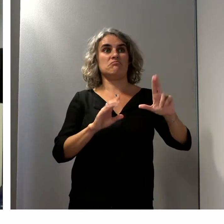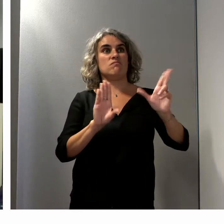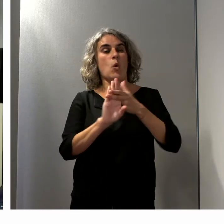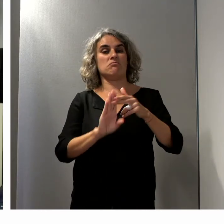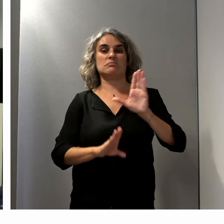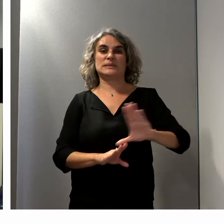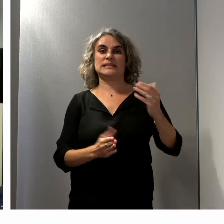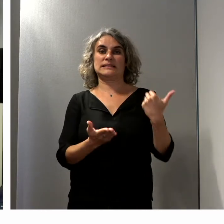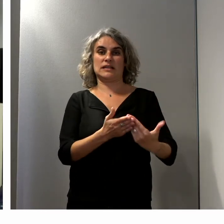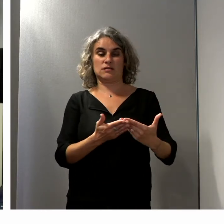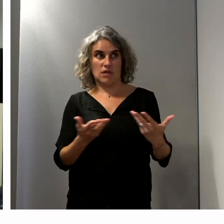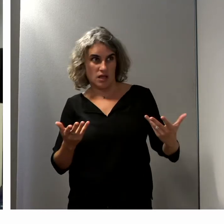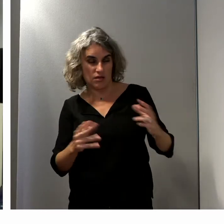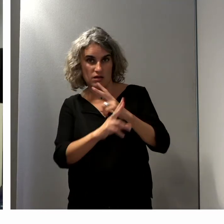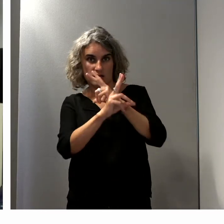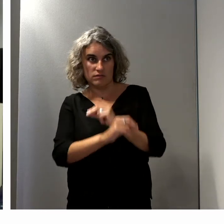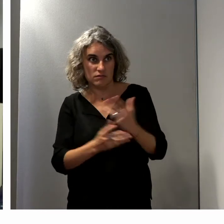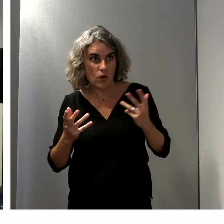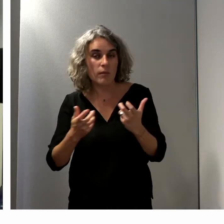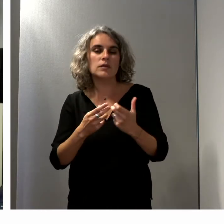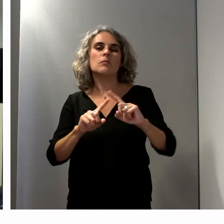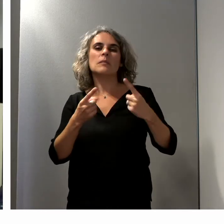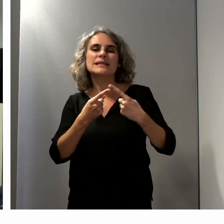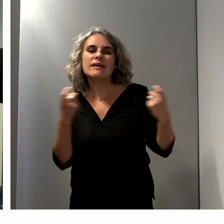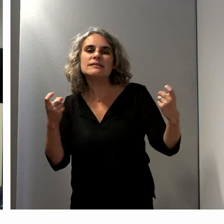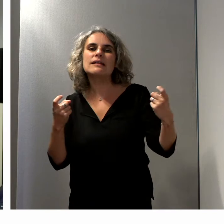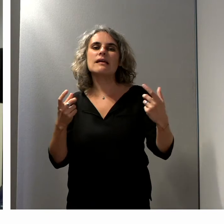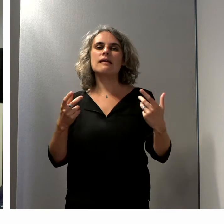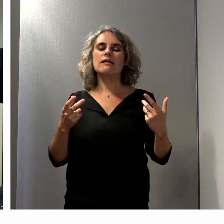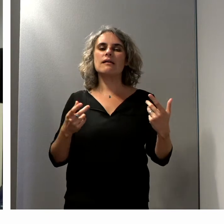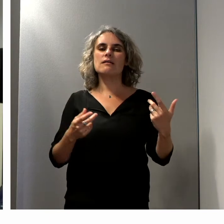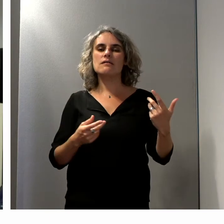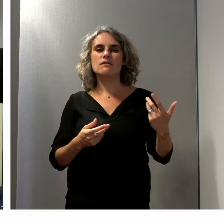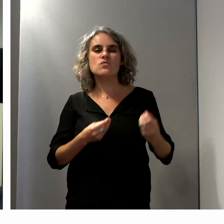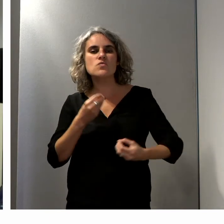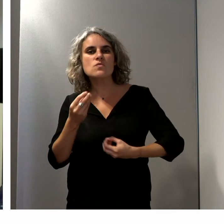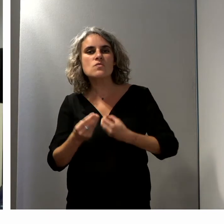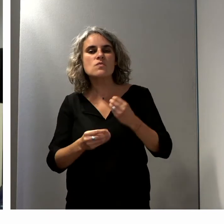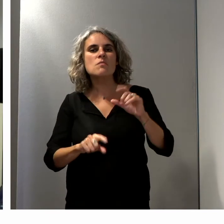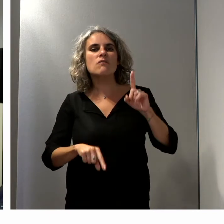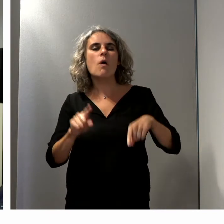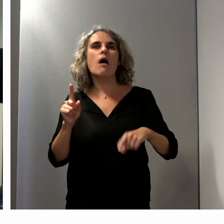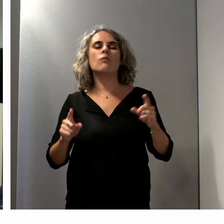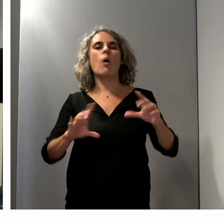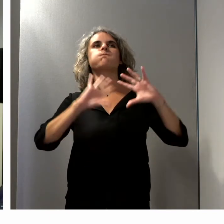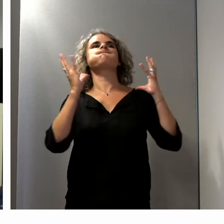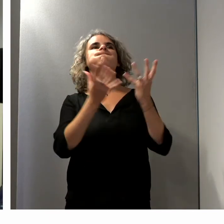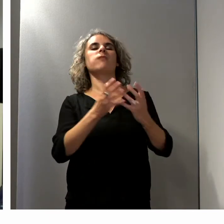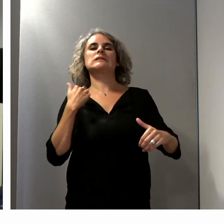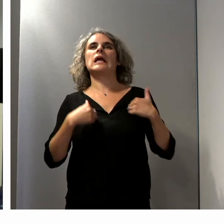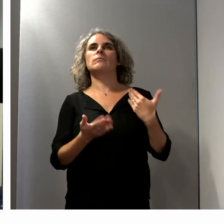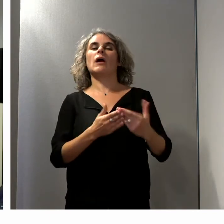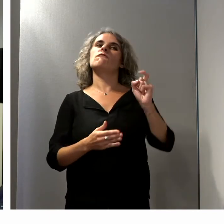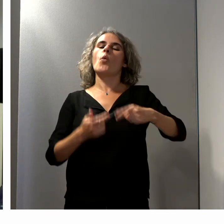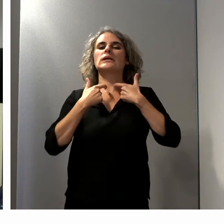définir d'ailleurs, en parlant de diversité et puis en l'englobant dans une espèce de grand tout qui est, il faut que ça